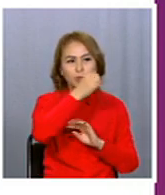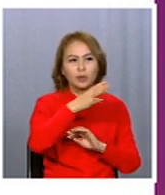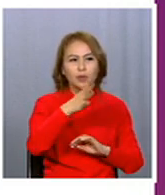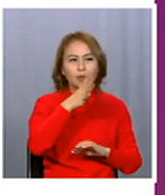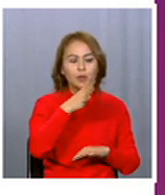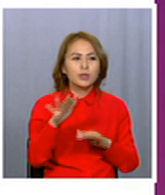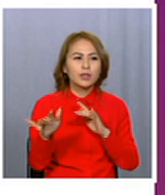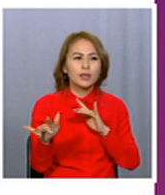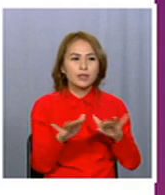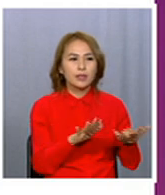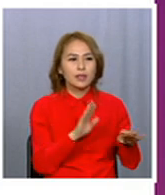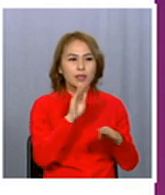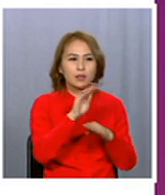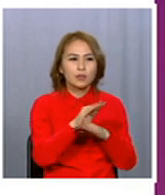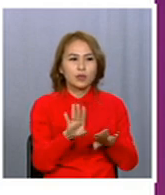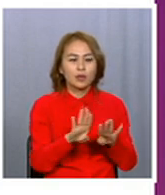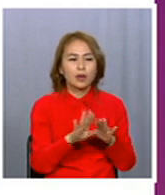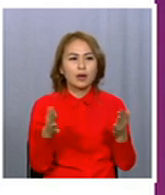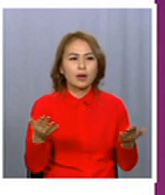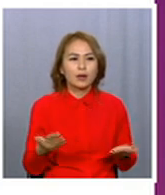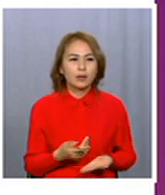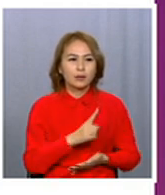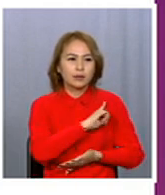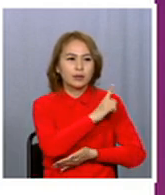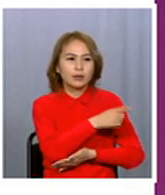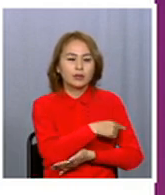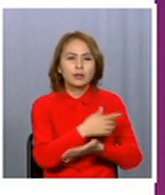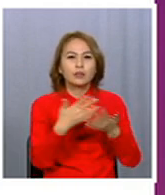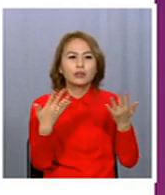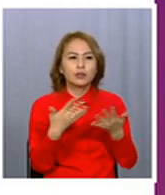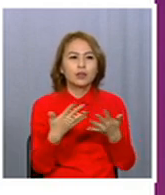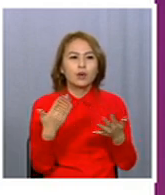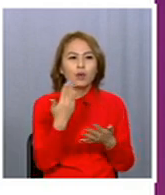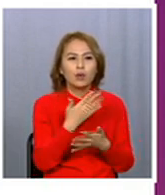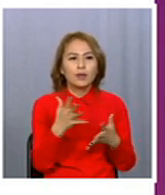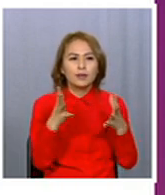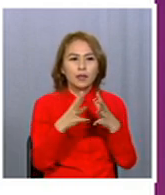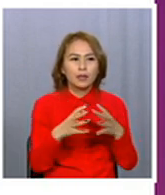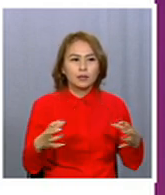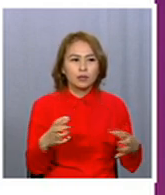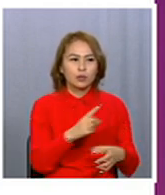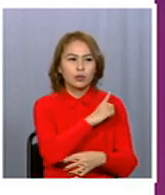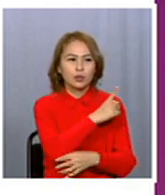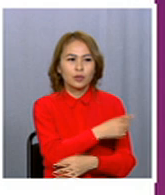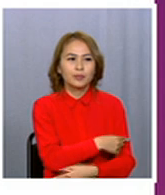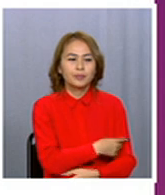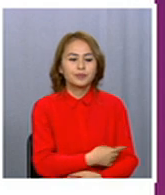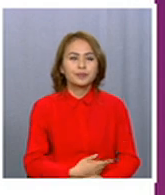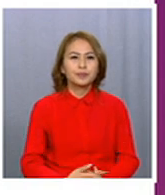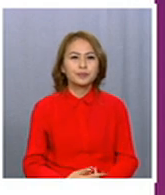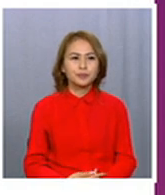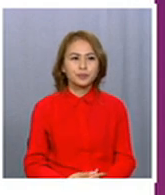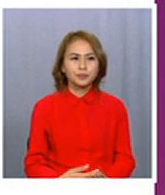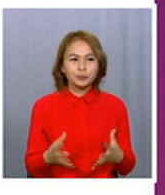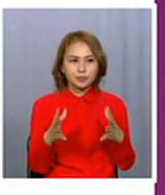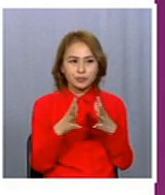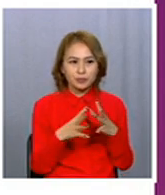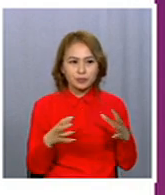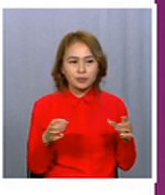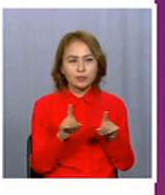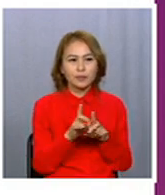бойы қозғалысқа келтіріп тұрған қандай күш? Ол тартылыс күші. Тартылыс